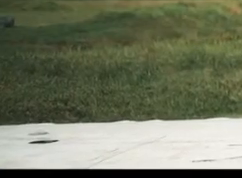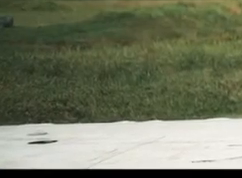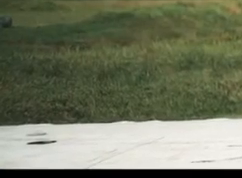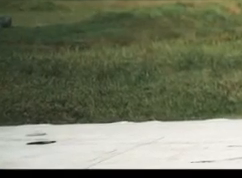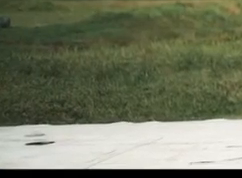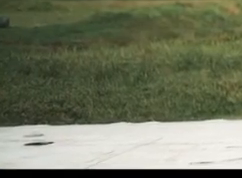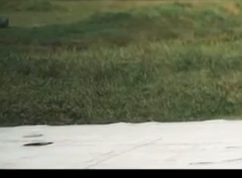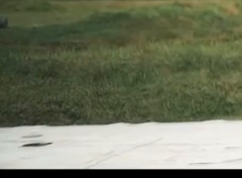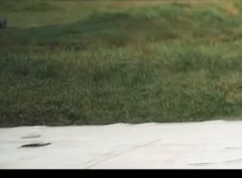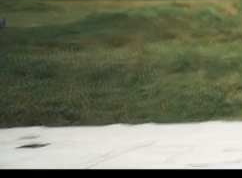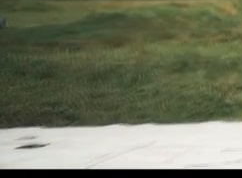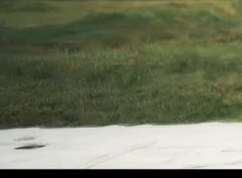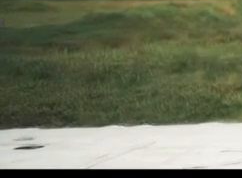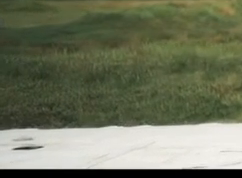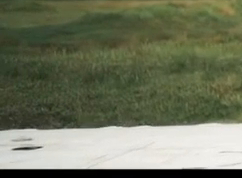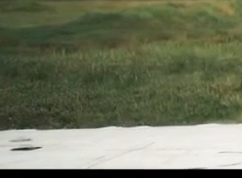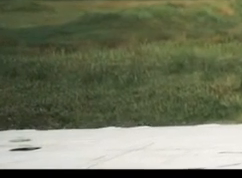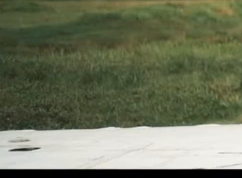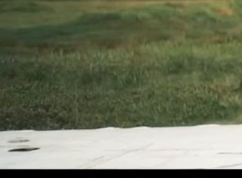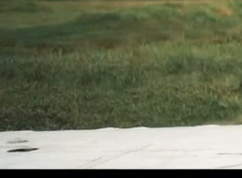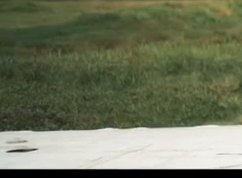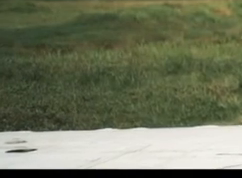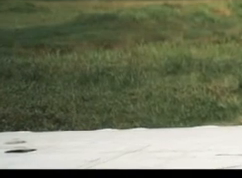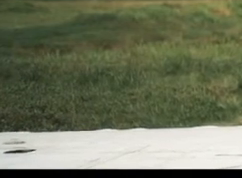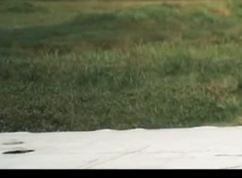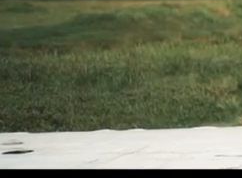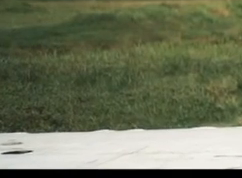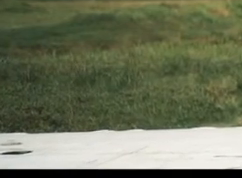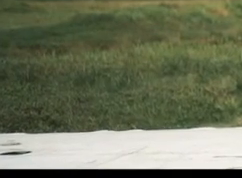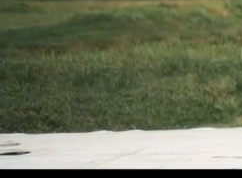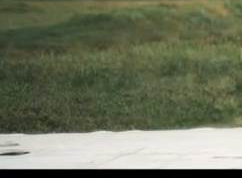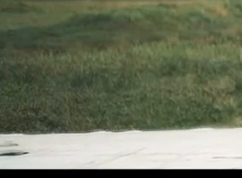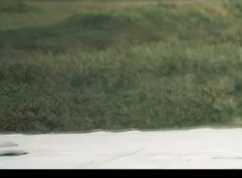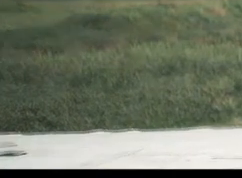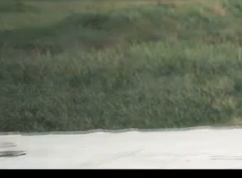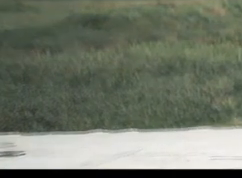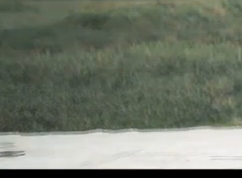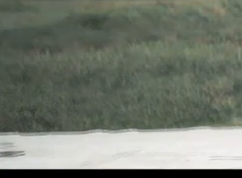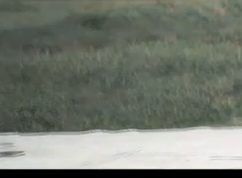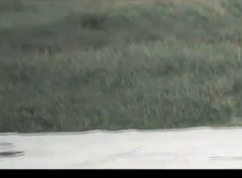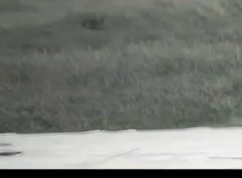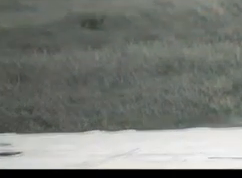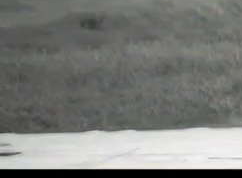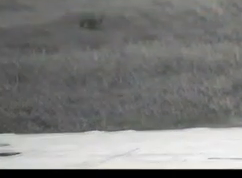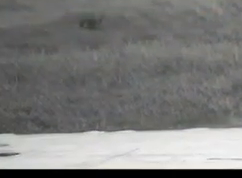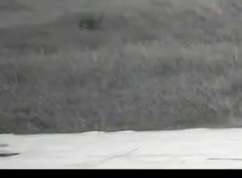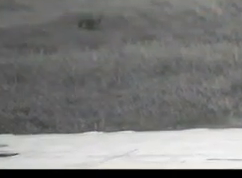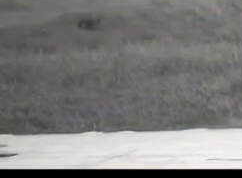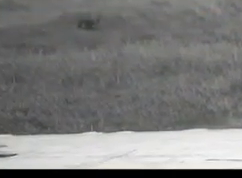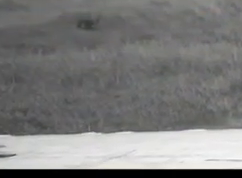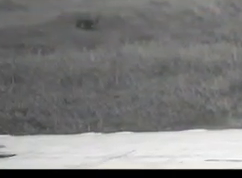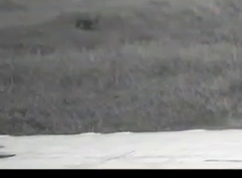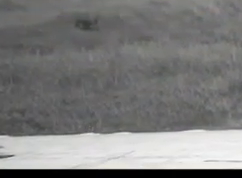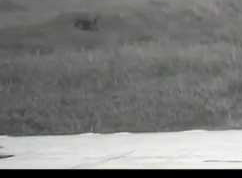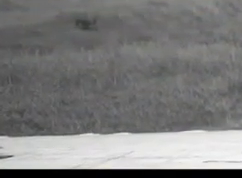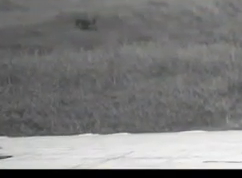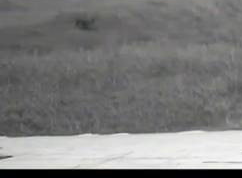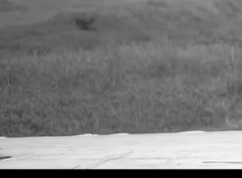Anak, sasamahan kita. Kahit isang eroplano ang agwat nating dalawa.